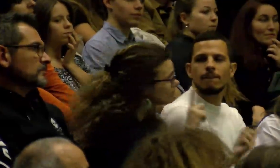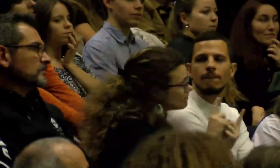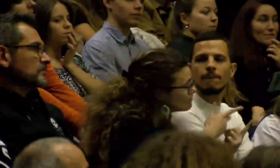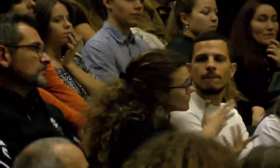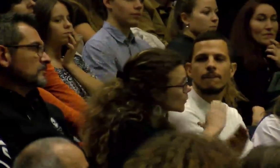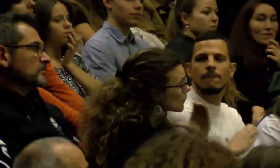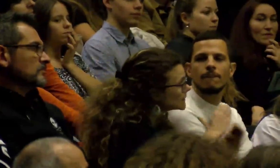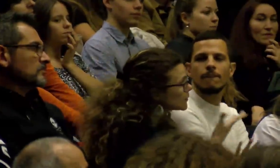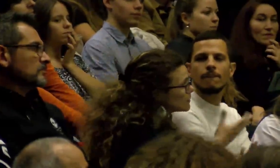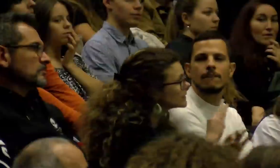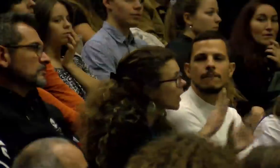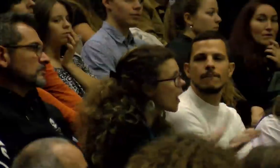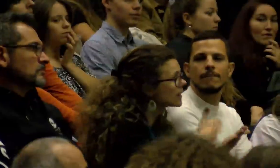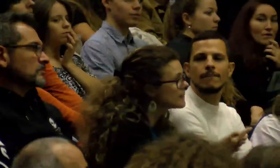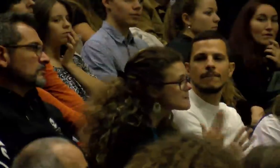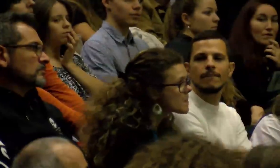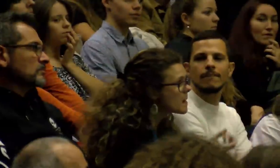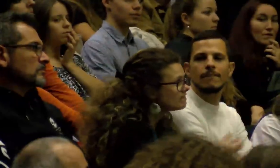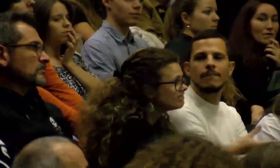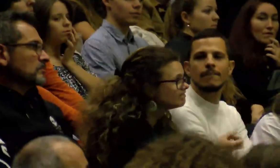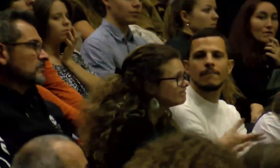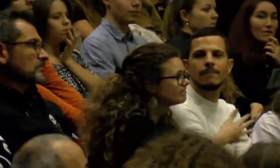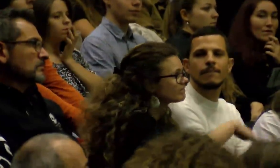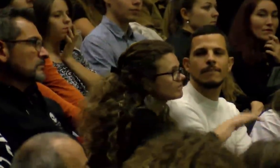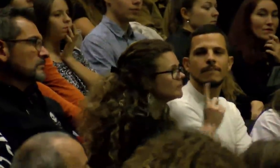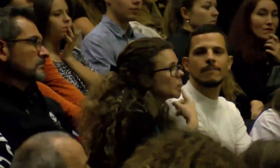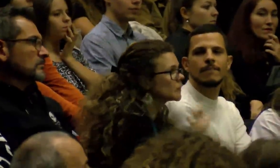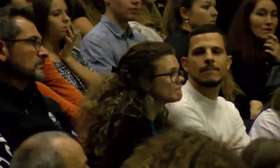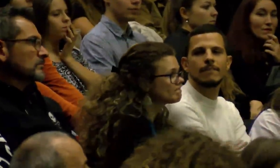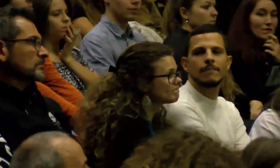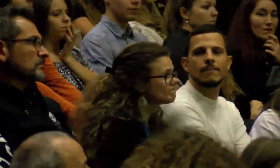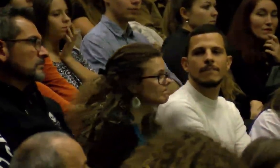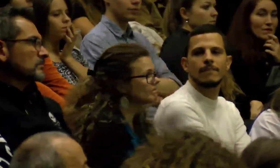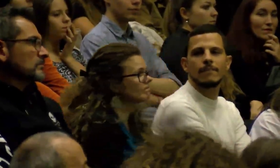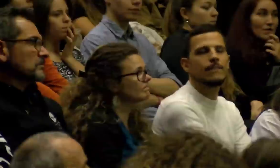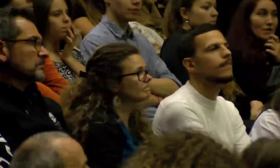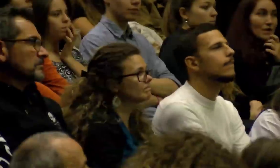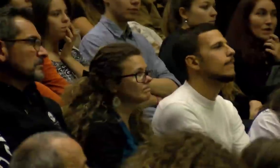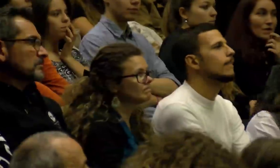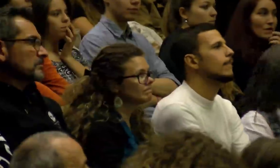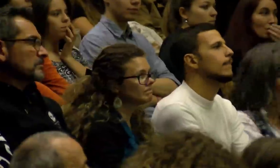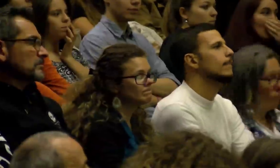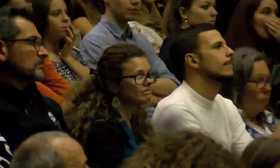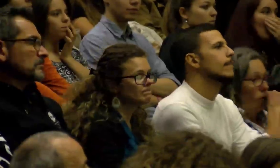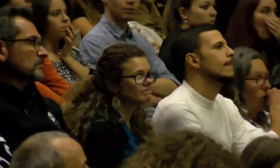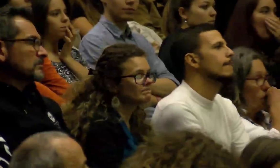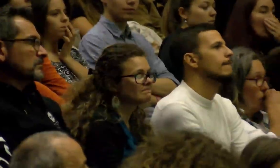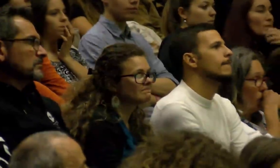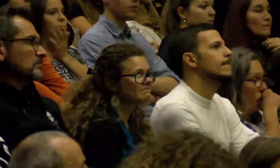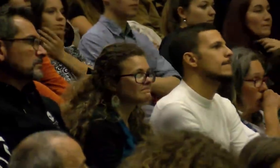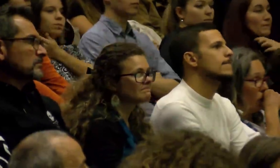aussi au même niveau que les entendants sans interprète? Imaginons, comment vous passez cette info sans pour